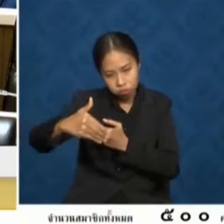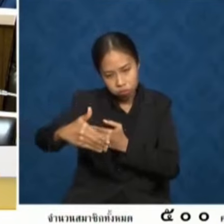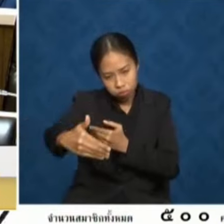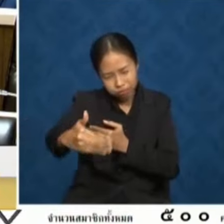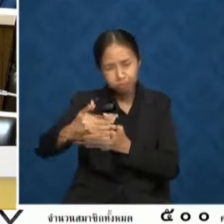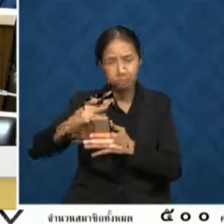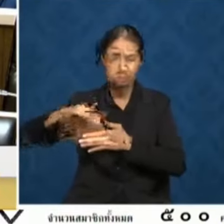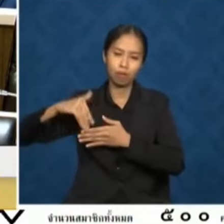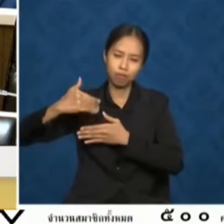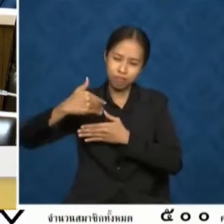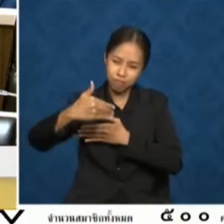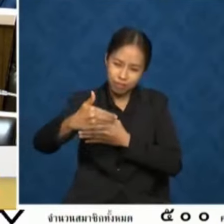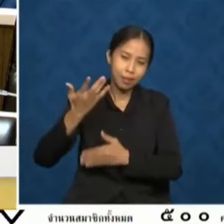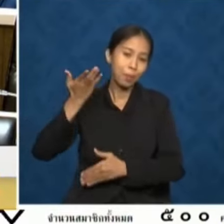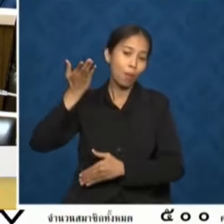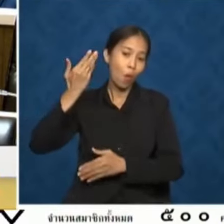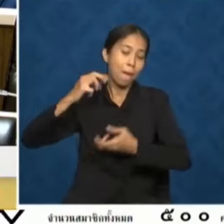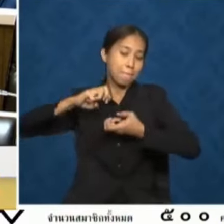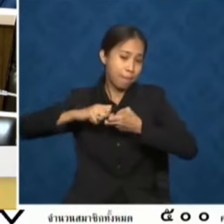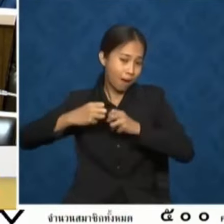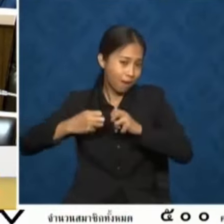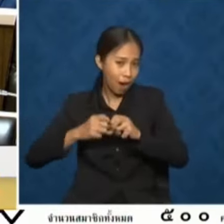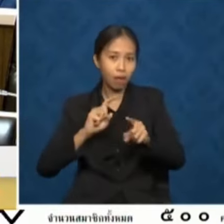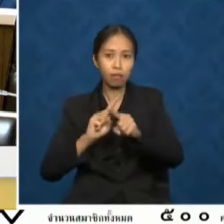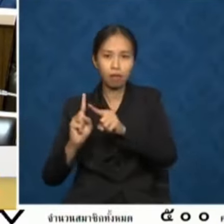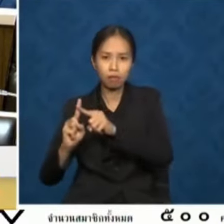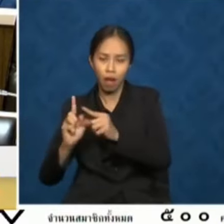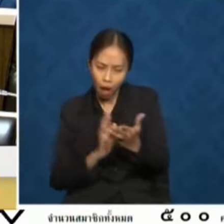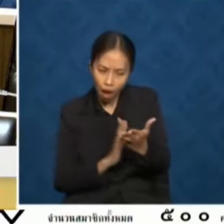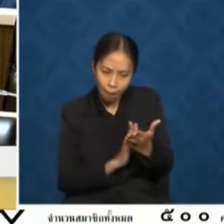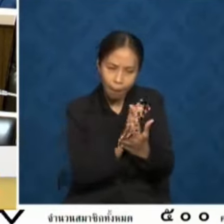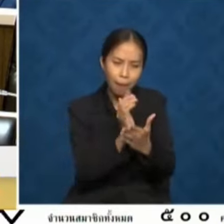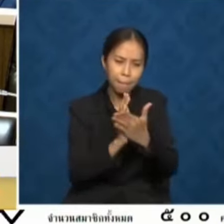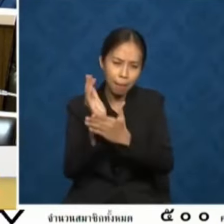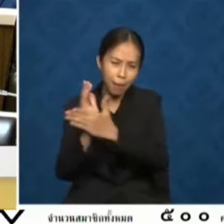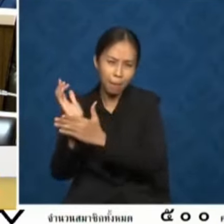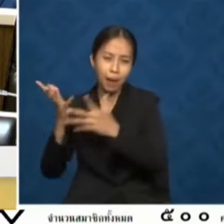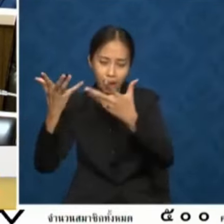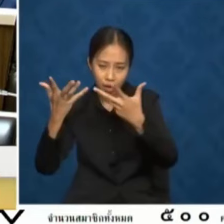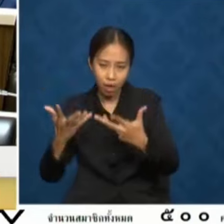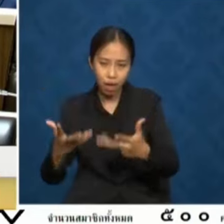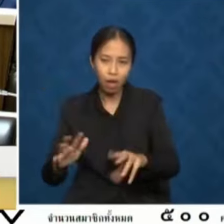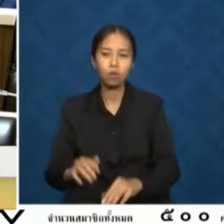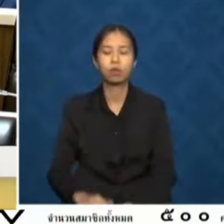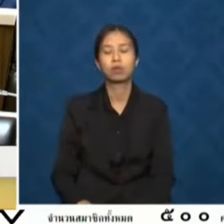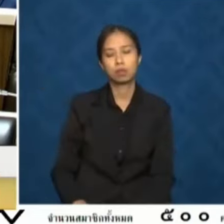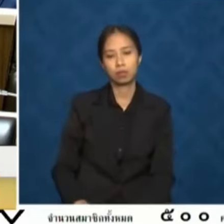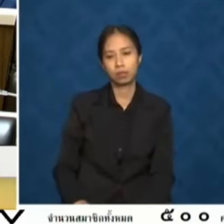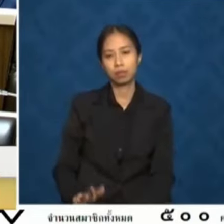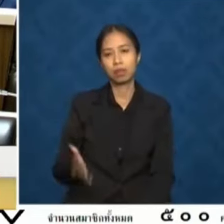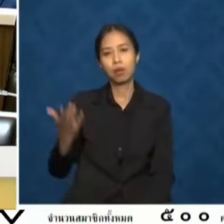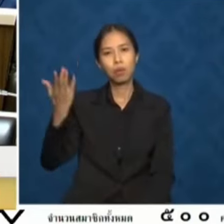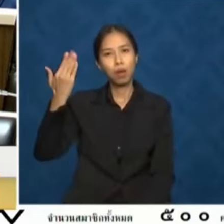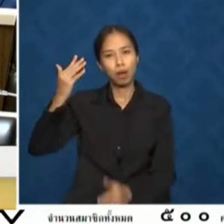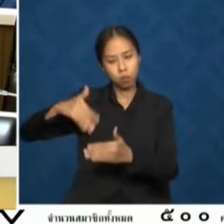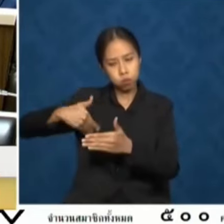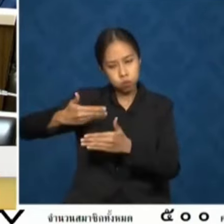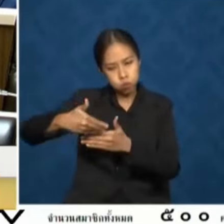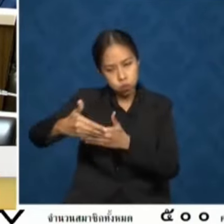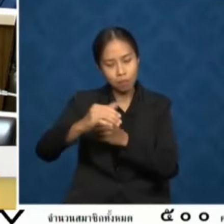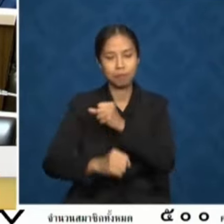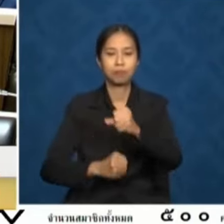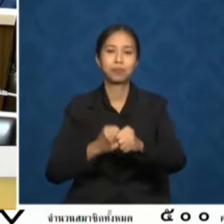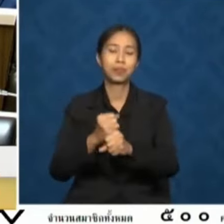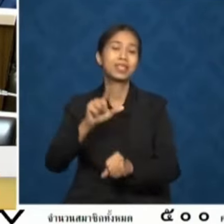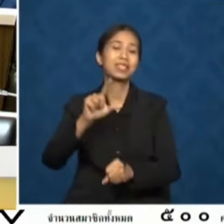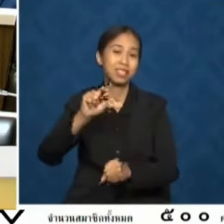ราเดินข้ามความขัดแย้งต่างๆเหล่านั้นมามากพอสมควรแล้วที่มียาวนาน20กว่าปีแล้วในสัป